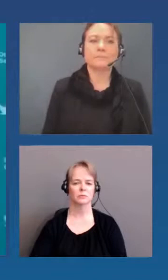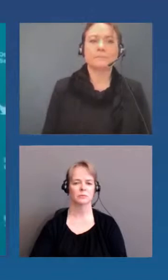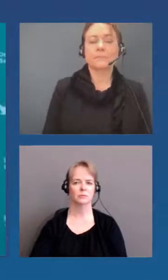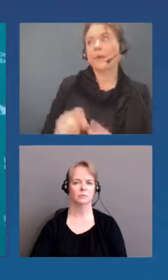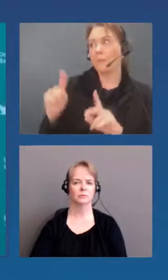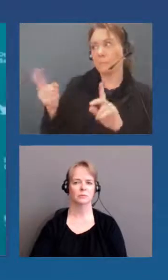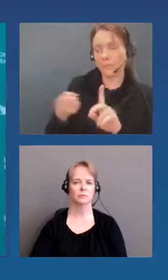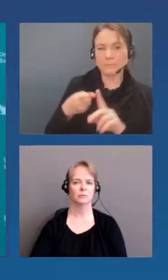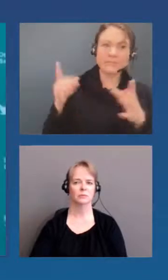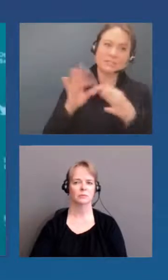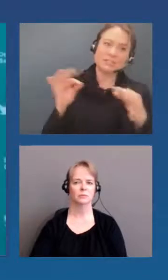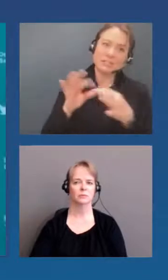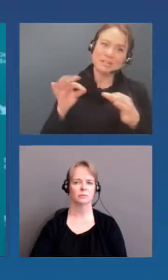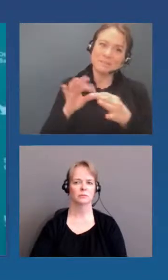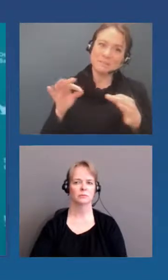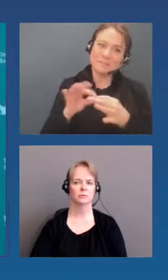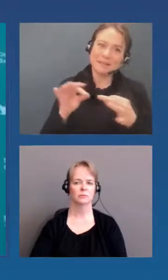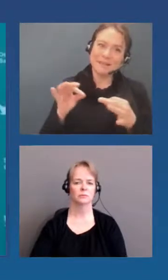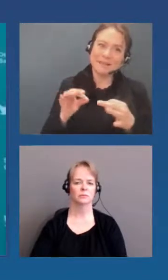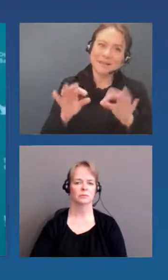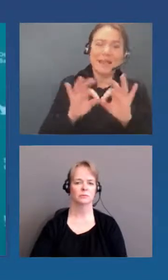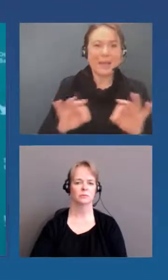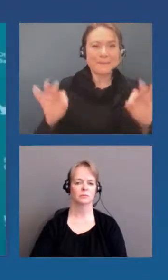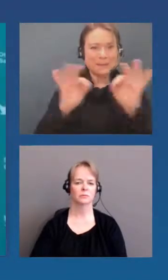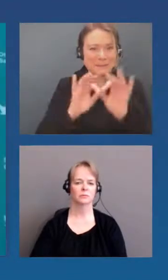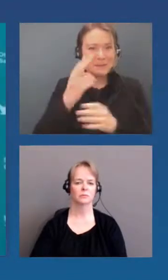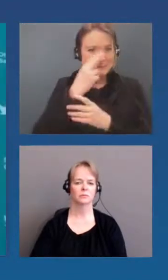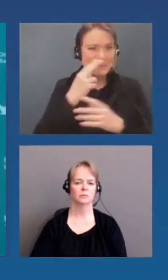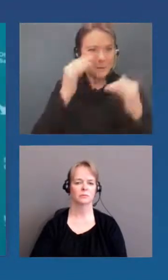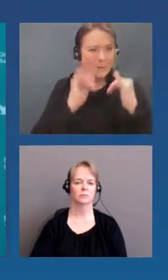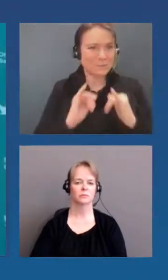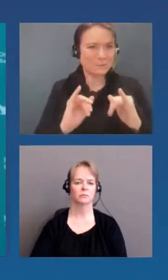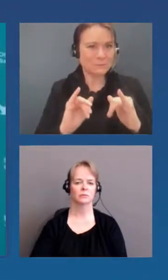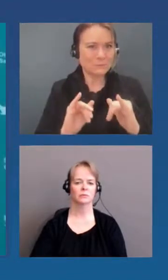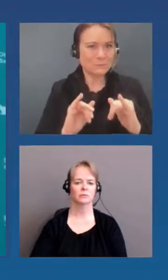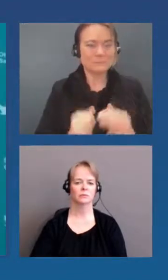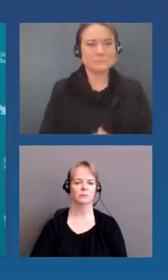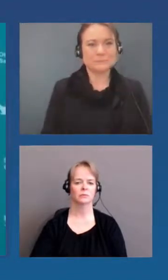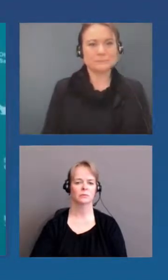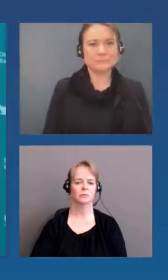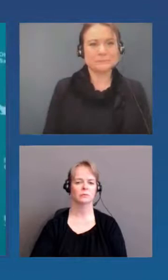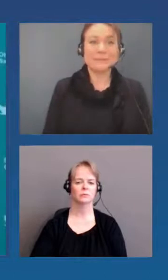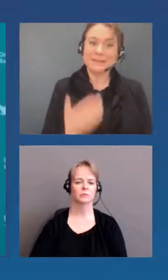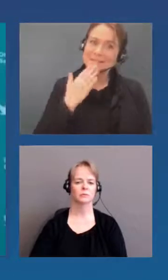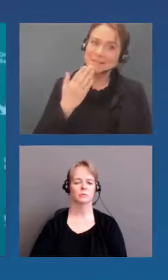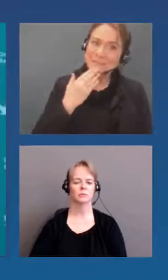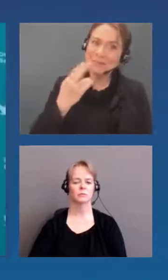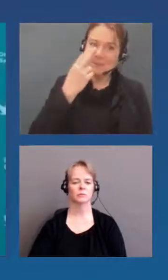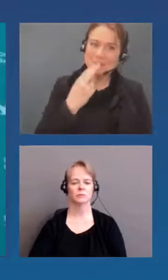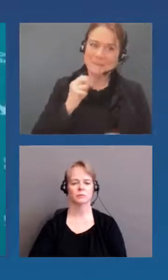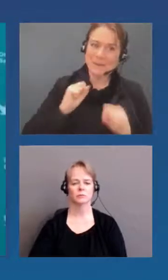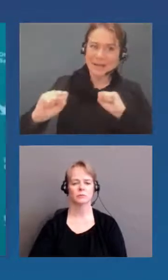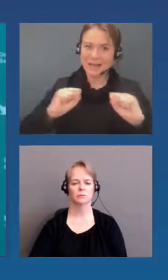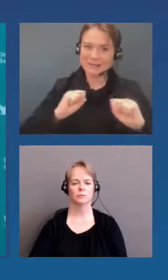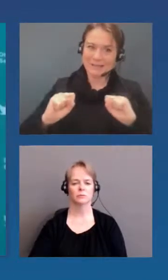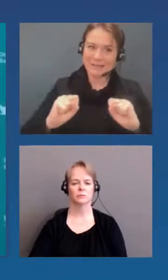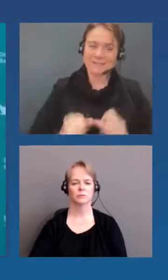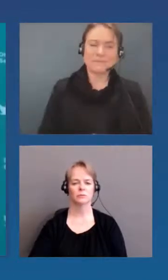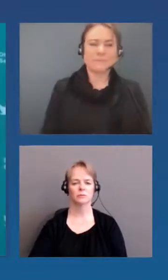que c'est important d'être actif et je comprends c'est bon d'être actif